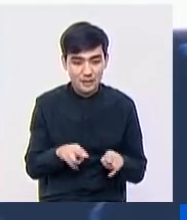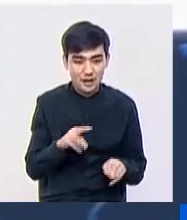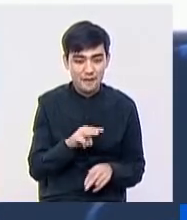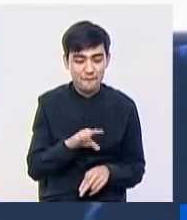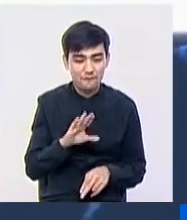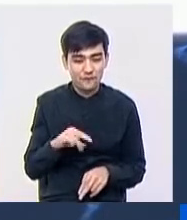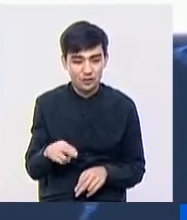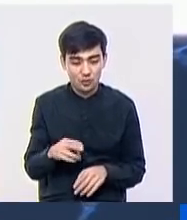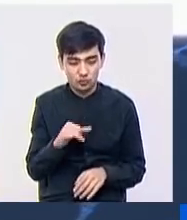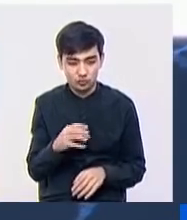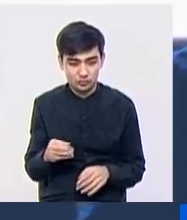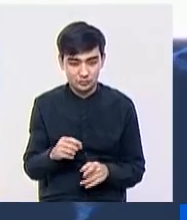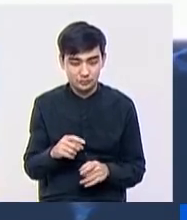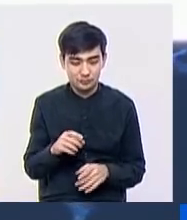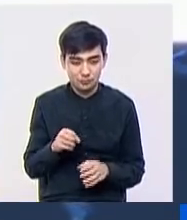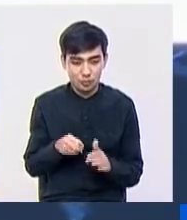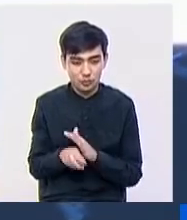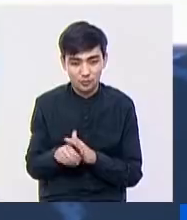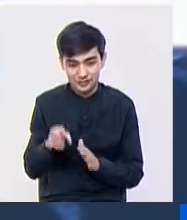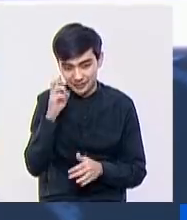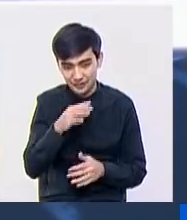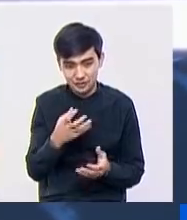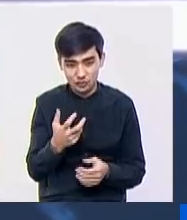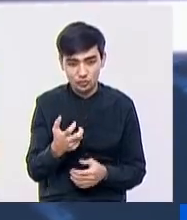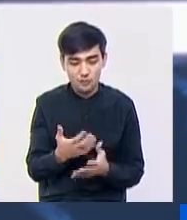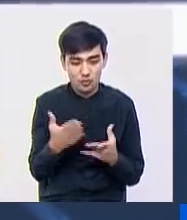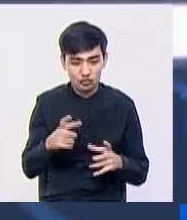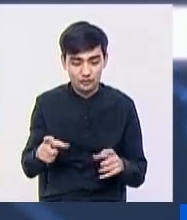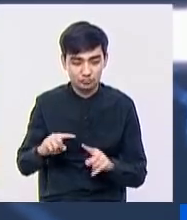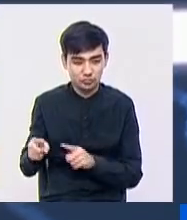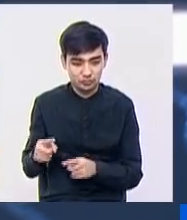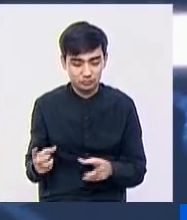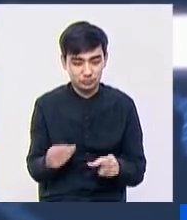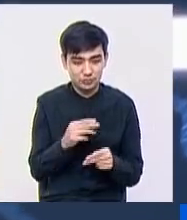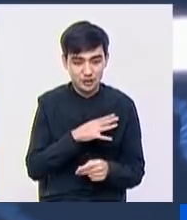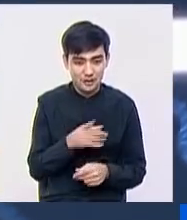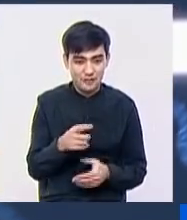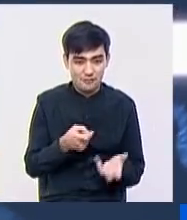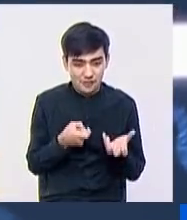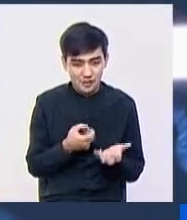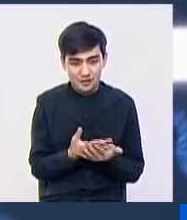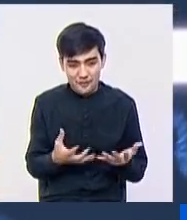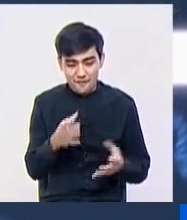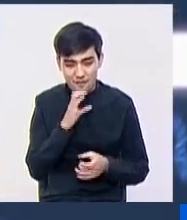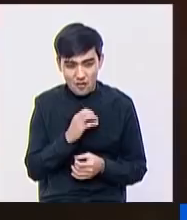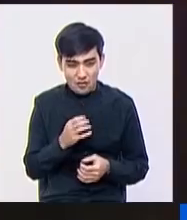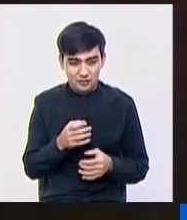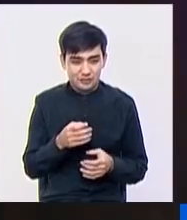уже удалось предотвратить бегство из страны 300 человек с оружием и награбленными деньгами и